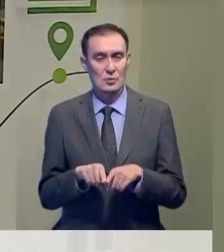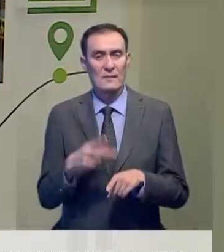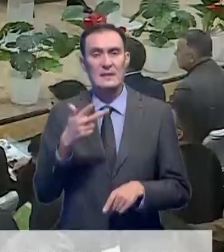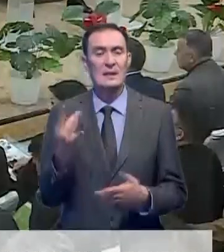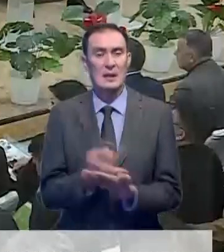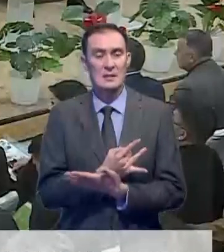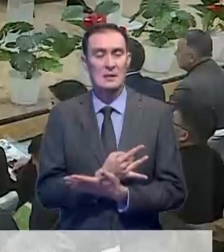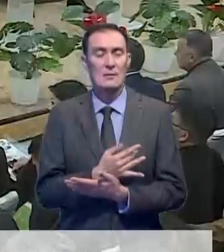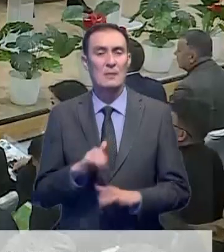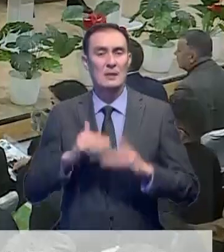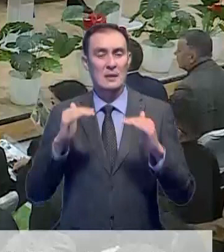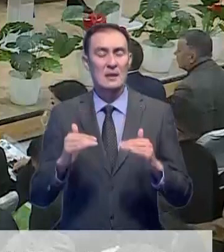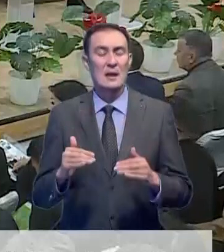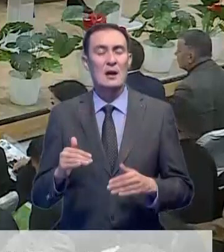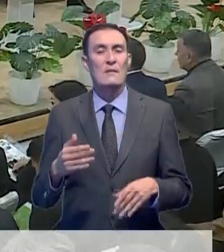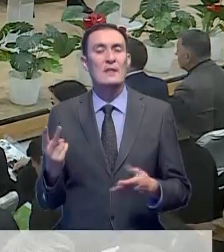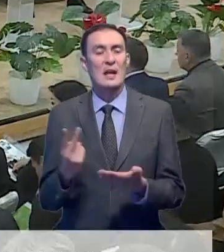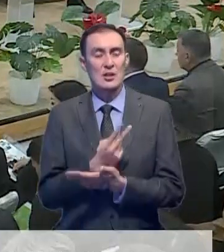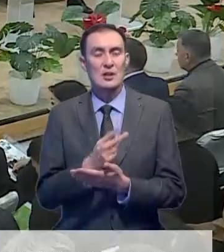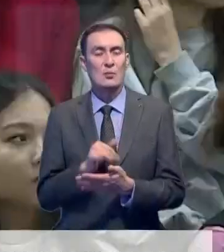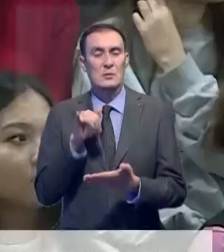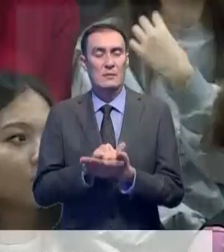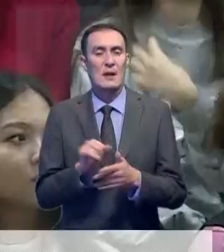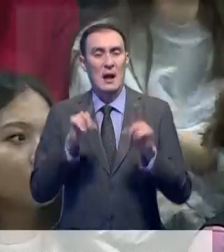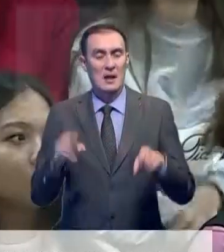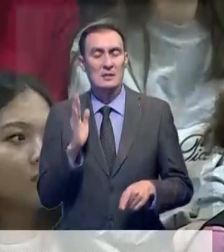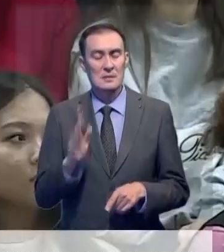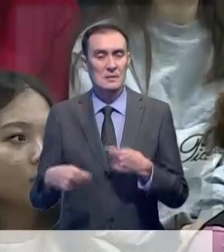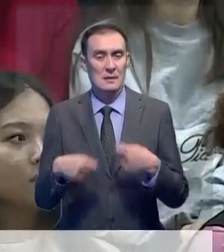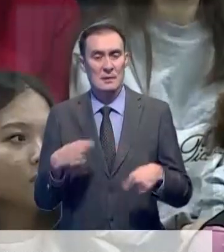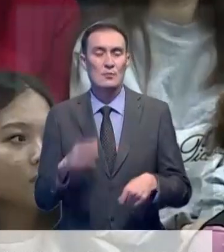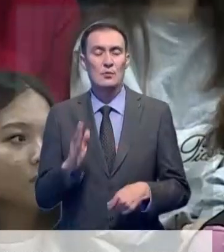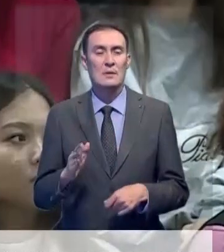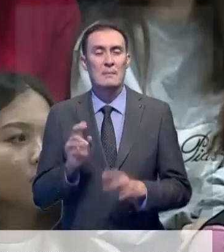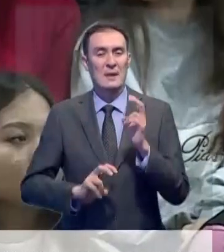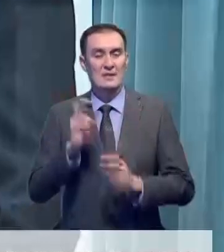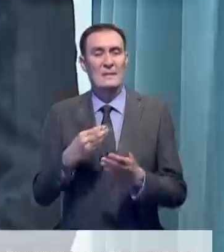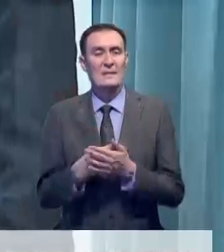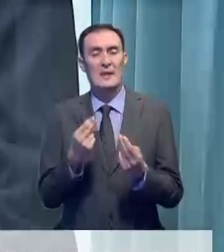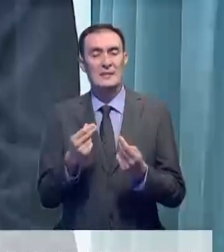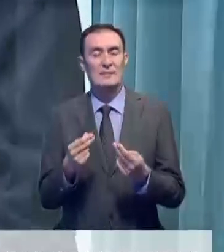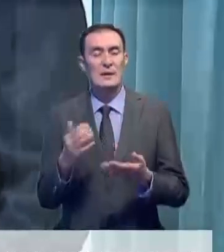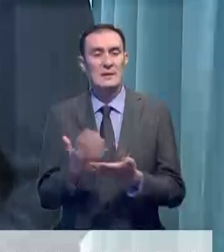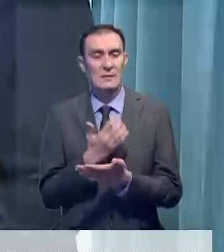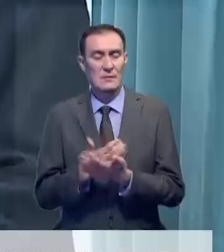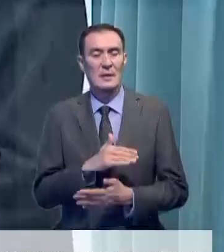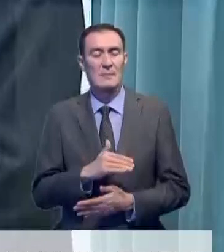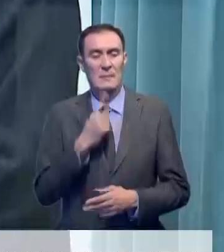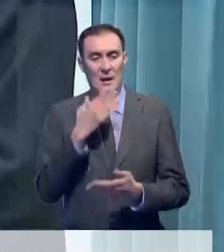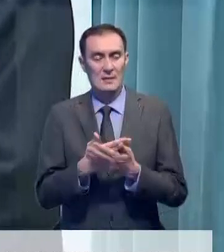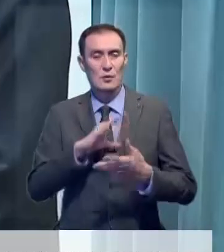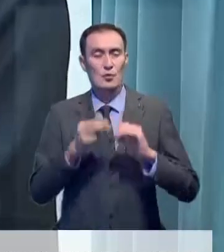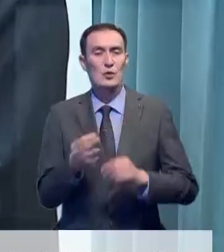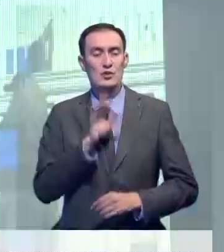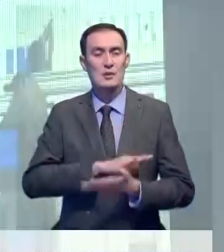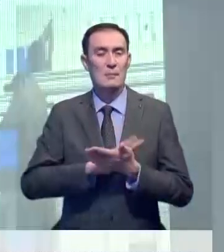в три раза в компании уверены что вторичное размещение акций будет успешным финансовые и производственные показатели Лики Гог подтверждают это по итогам года